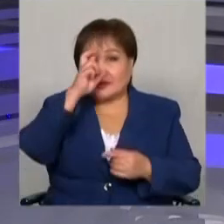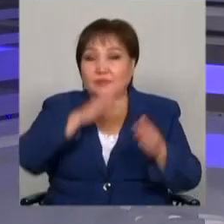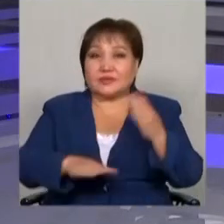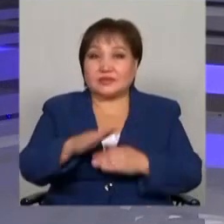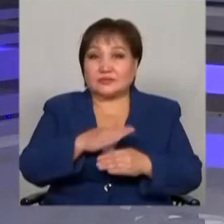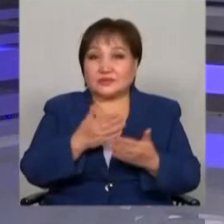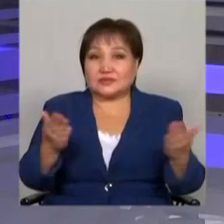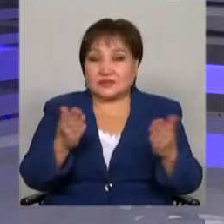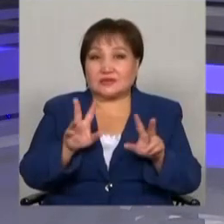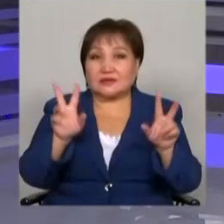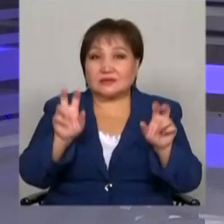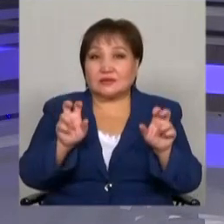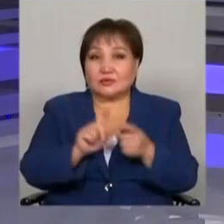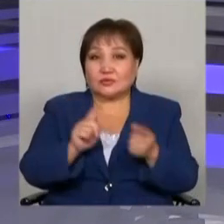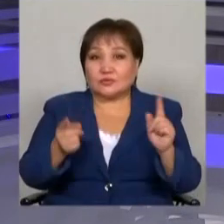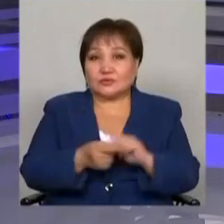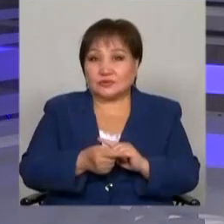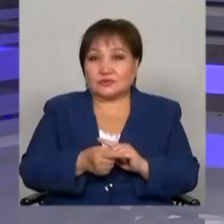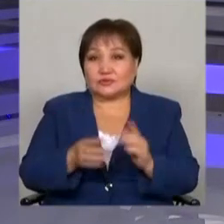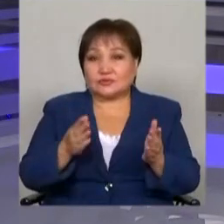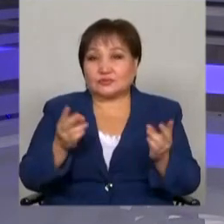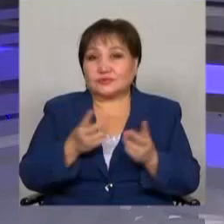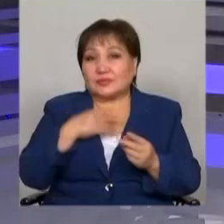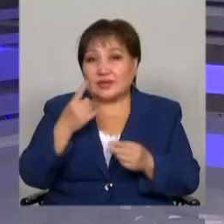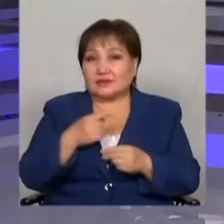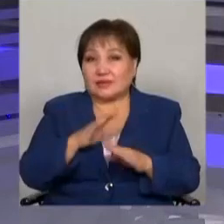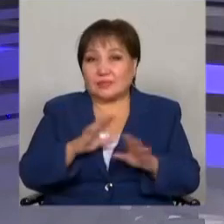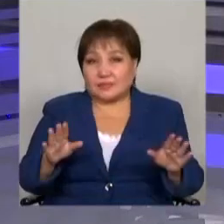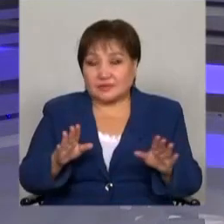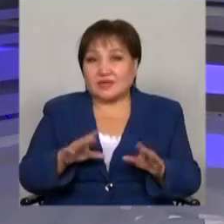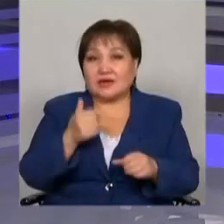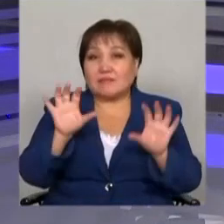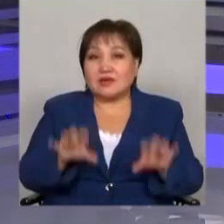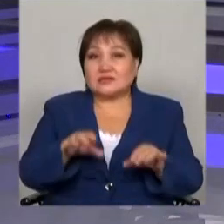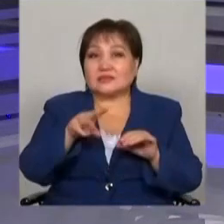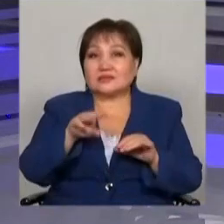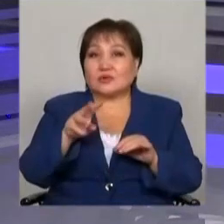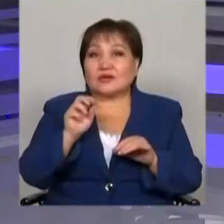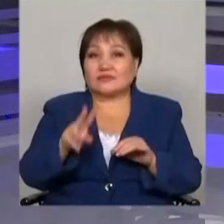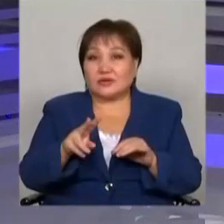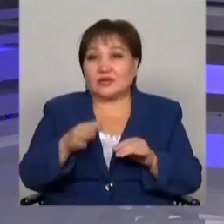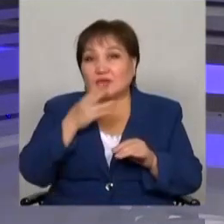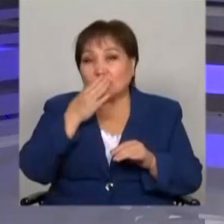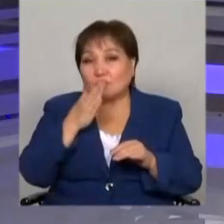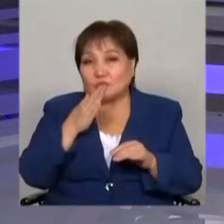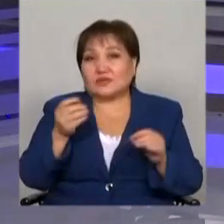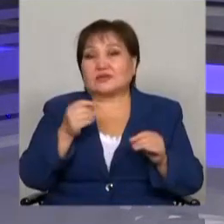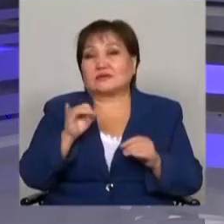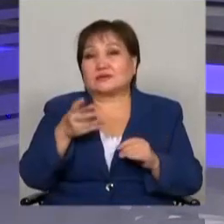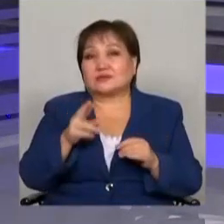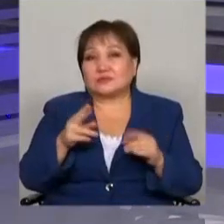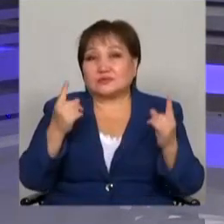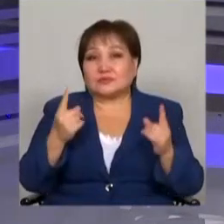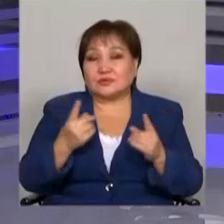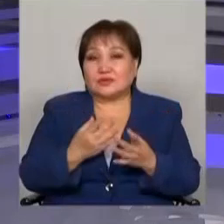Мемлекетіміздің атауын өзгерту қисынды деп айта алмаймын. Президент Қасым Жомарт Тоқаев ұлтыясы Ұлытауда өткен құрылтайда еліміздің